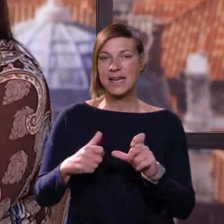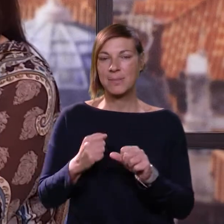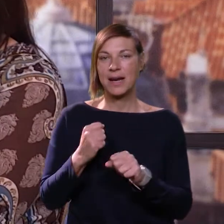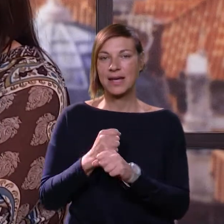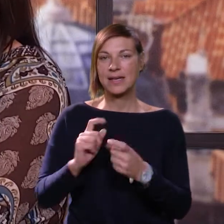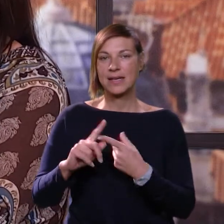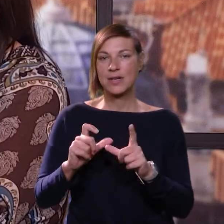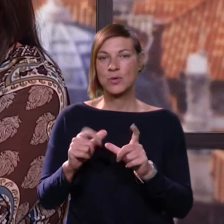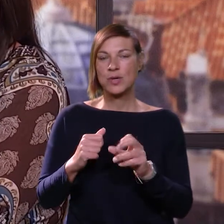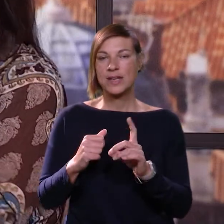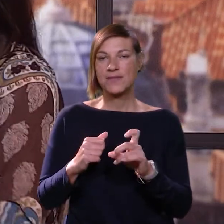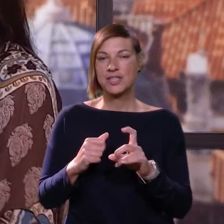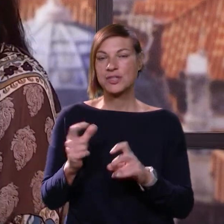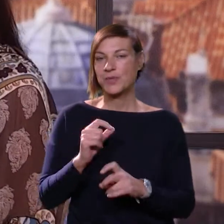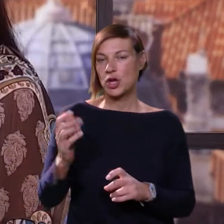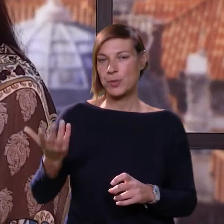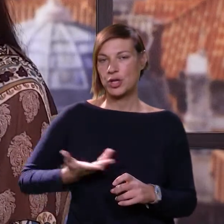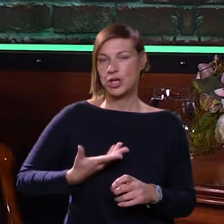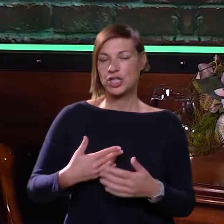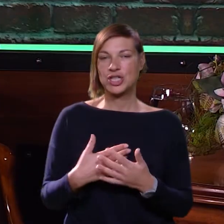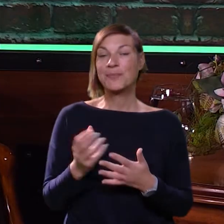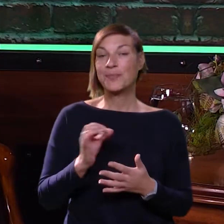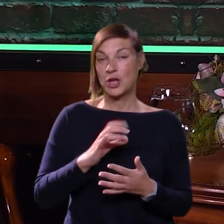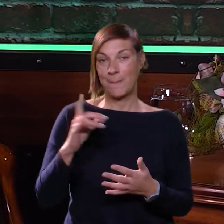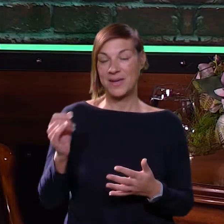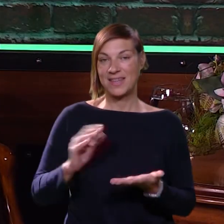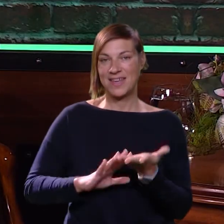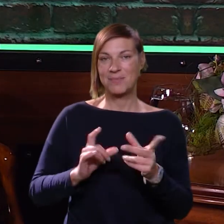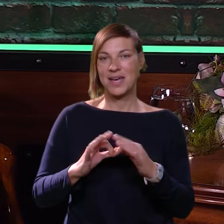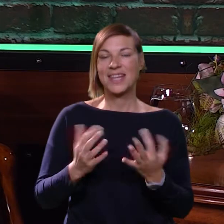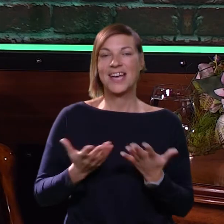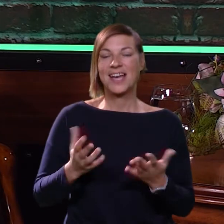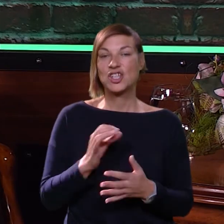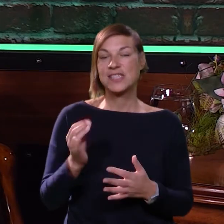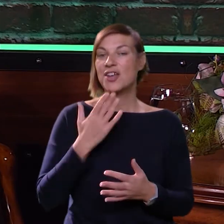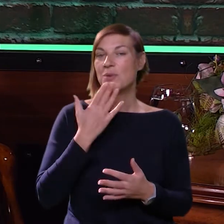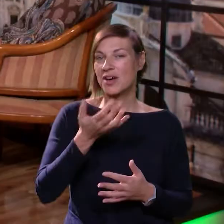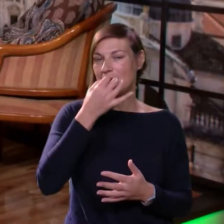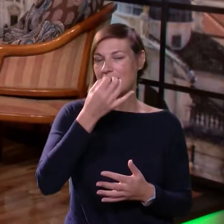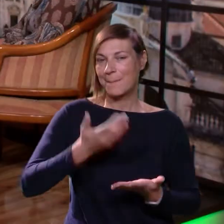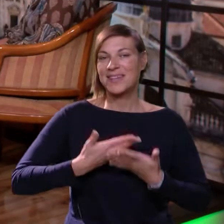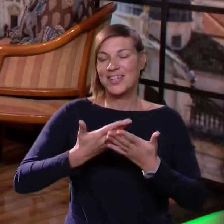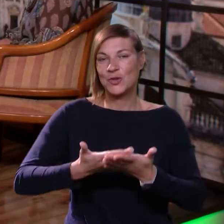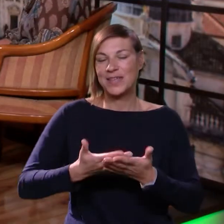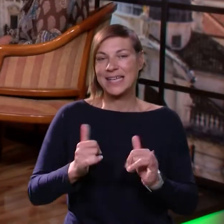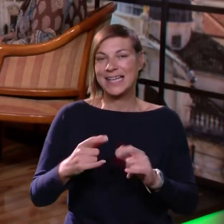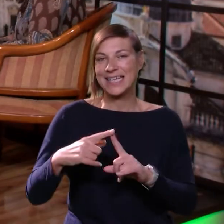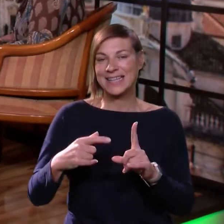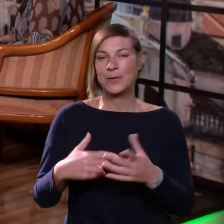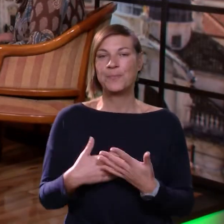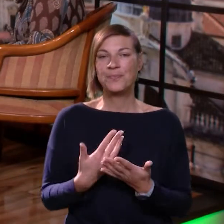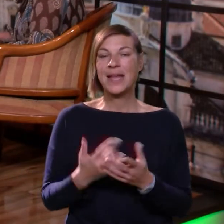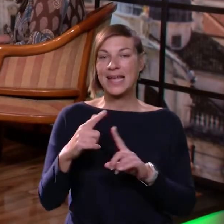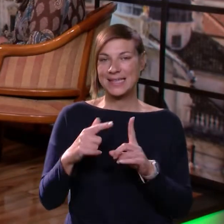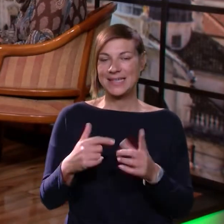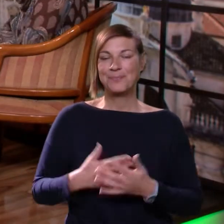Karmela Grgurević. Dobro nam došli. Dobar dan, Marta, kako si? Dobro, hvala na pitanju. Vi ili ti?